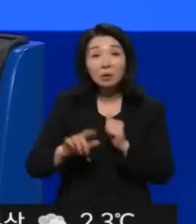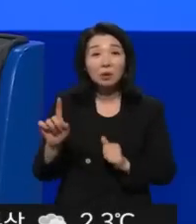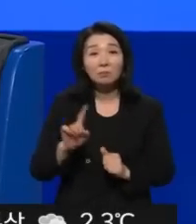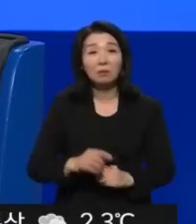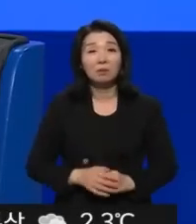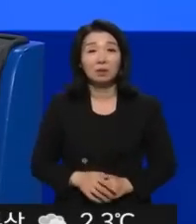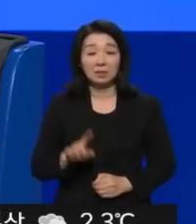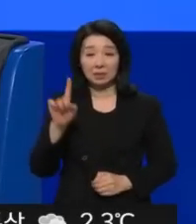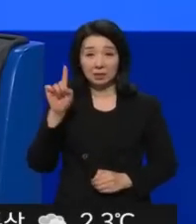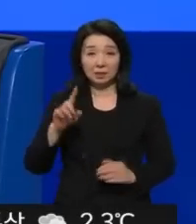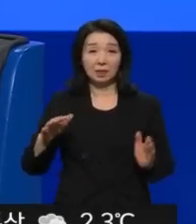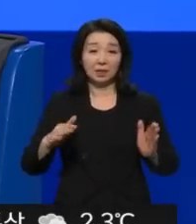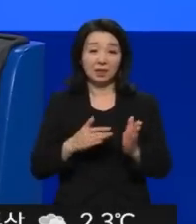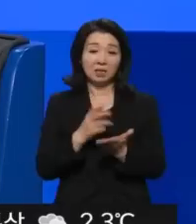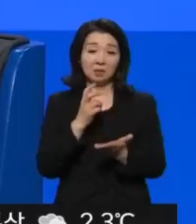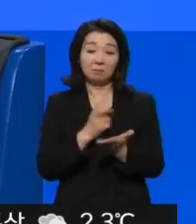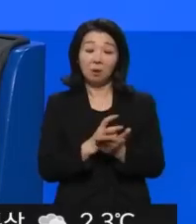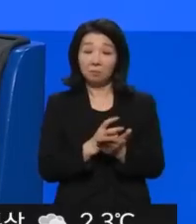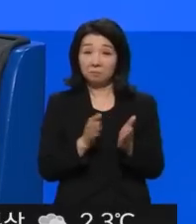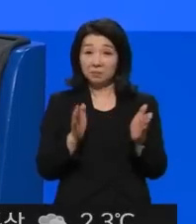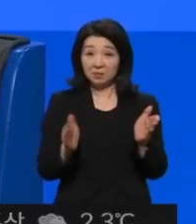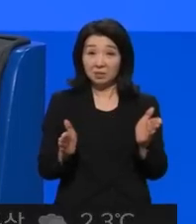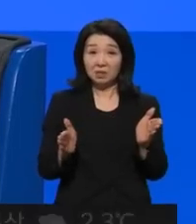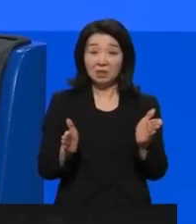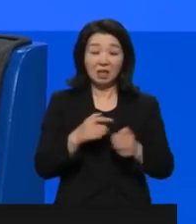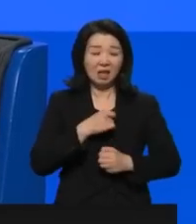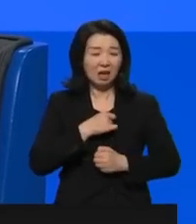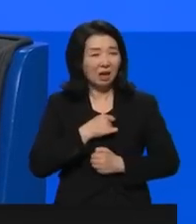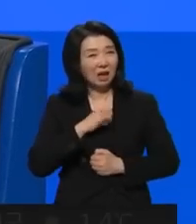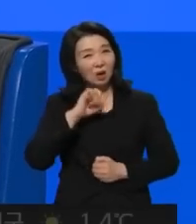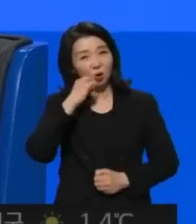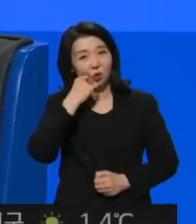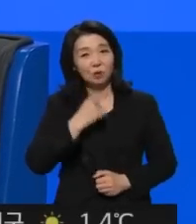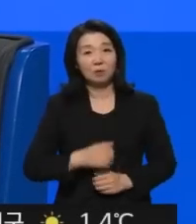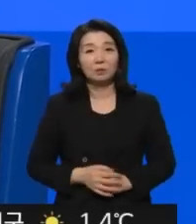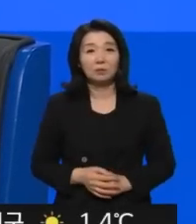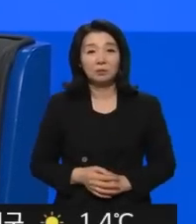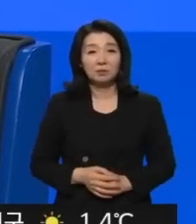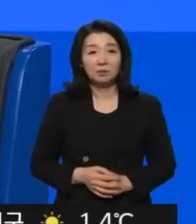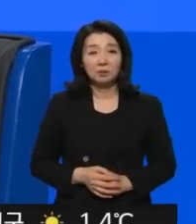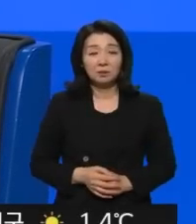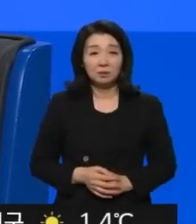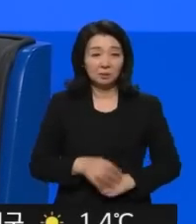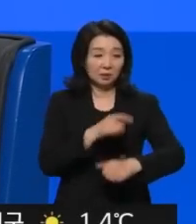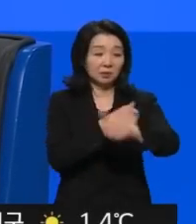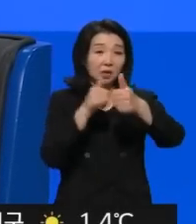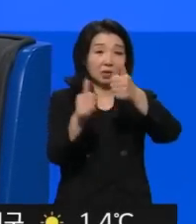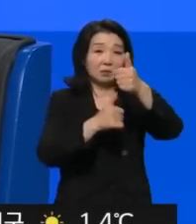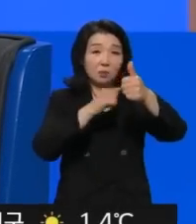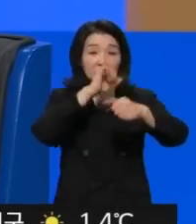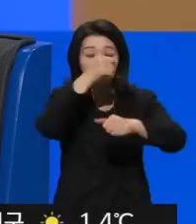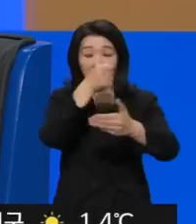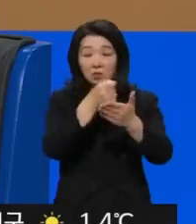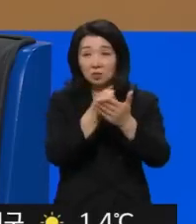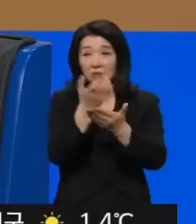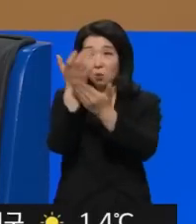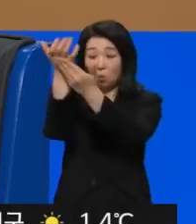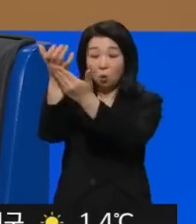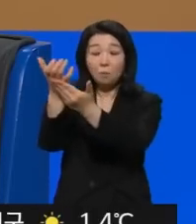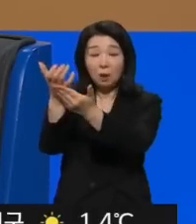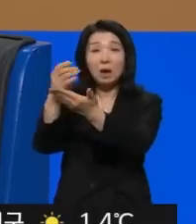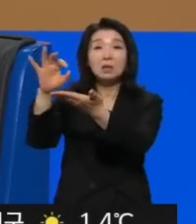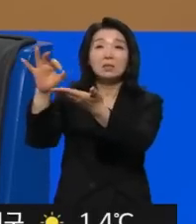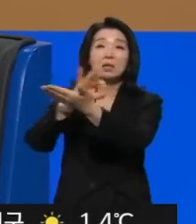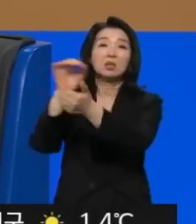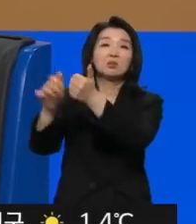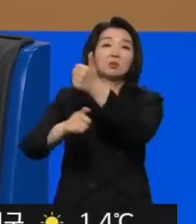일단 내일까지 그러니까 법정 처리 시한을 지키는 건 좀 어려워 보입니다. 상임위에서 예산을 정해서 올리면 이 예결특위 내 예산